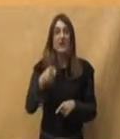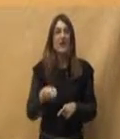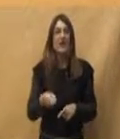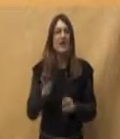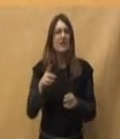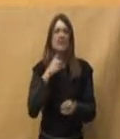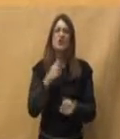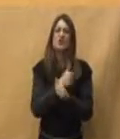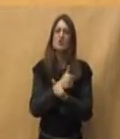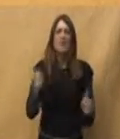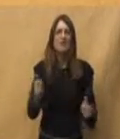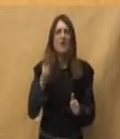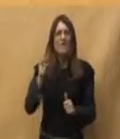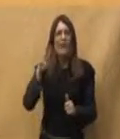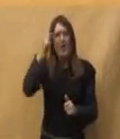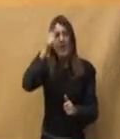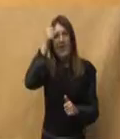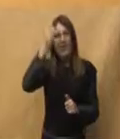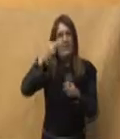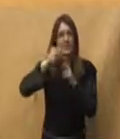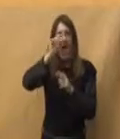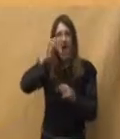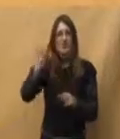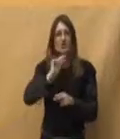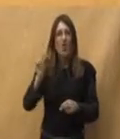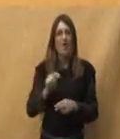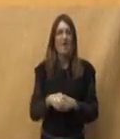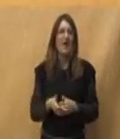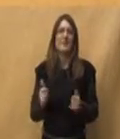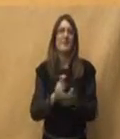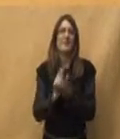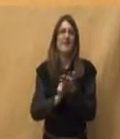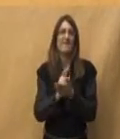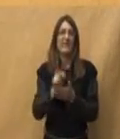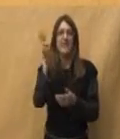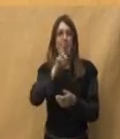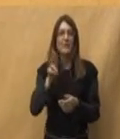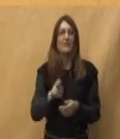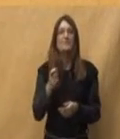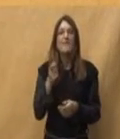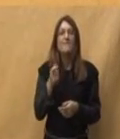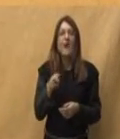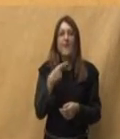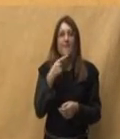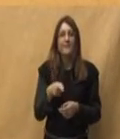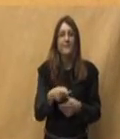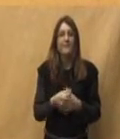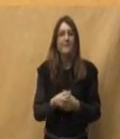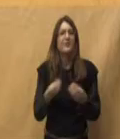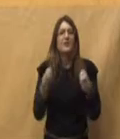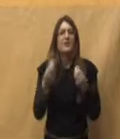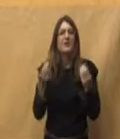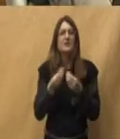imate sjajne ovdje naslove. Ja mislim, to se ne može ni iščitati sada ovdje. Ja bih samo malo se htjela na ovo bazirati.